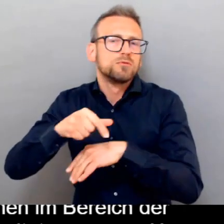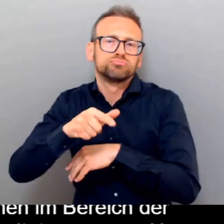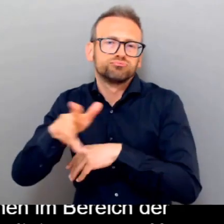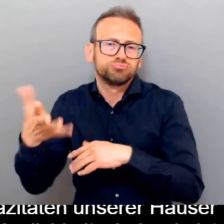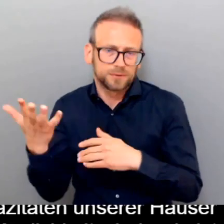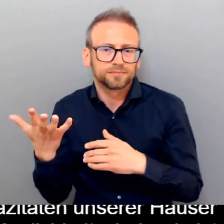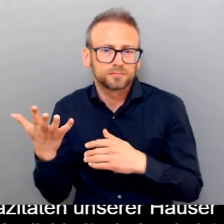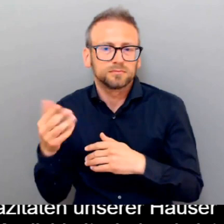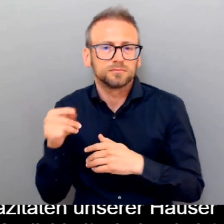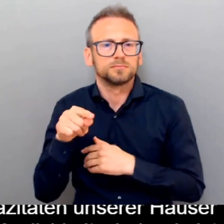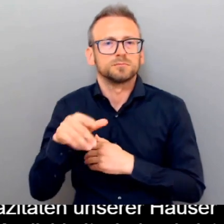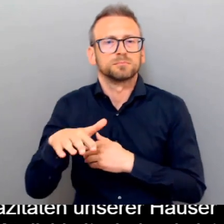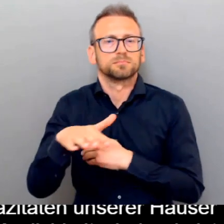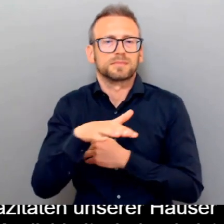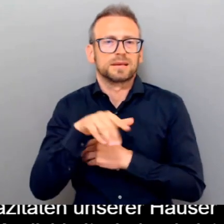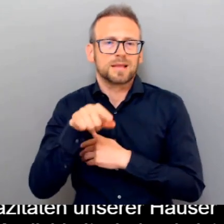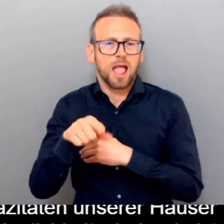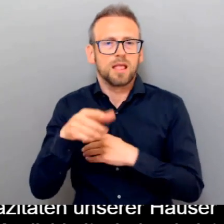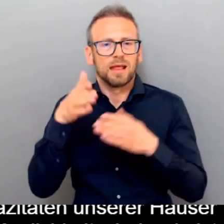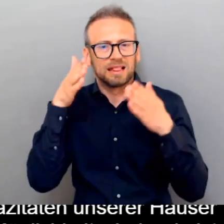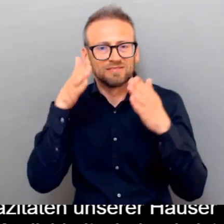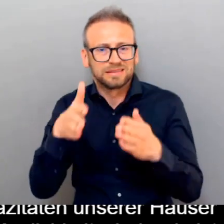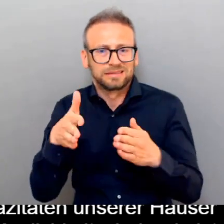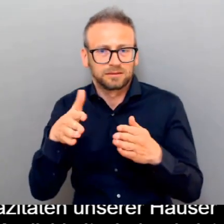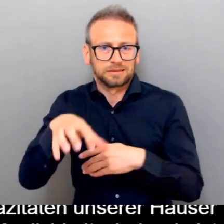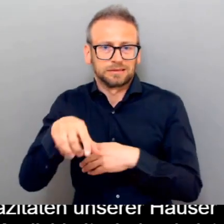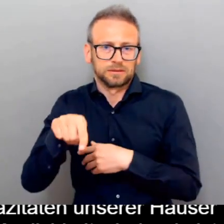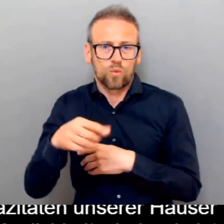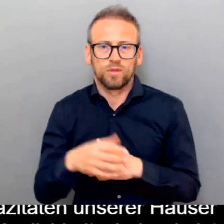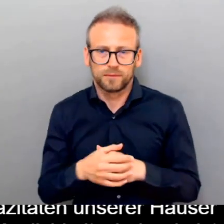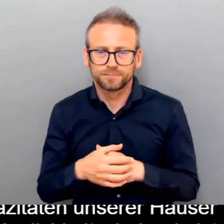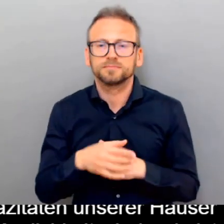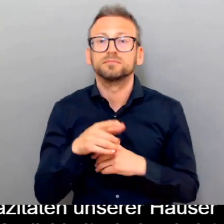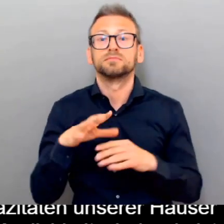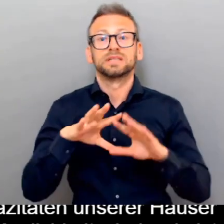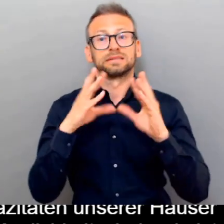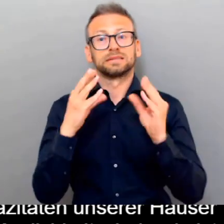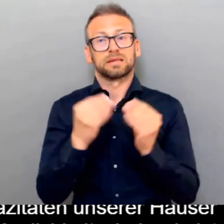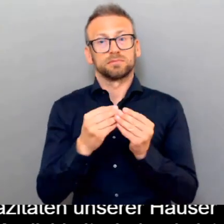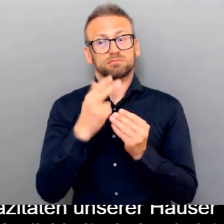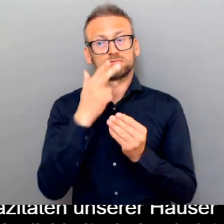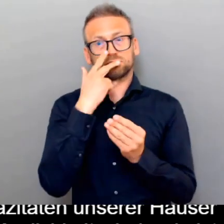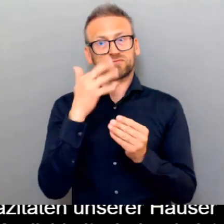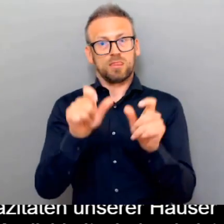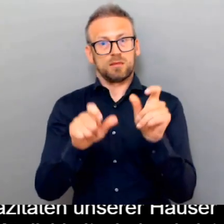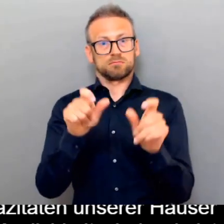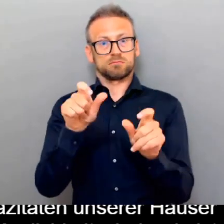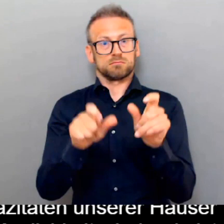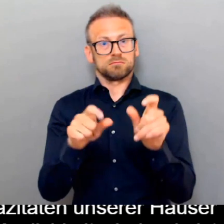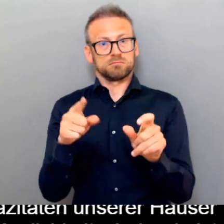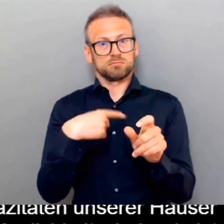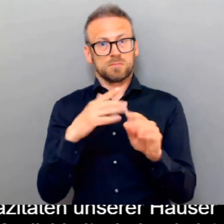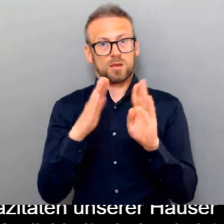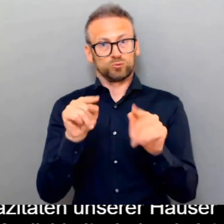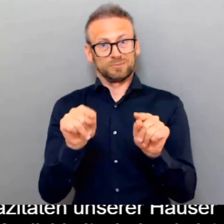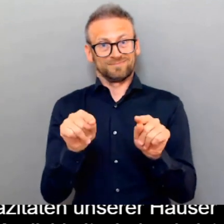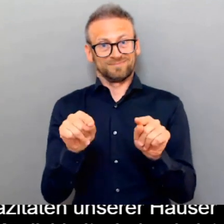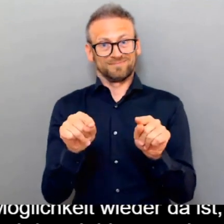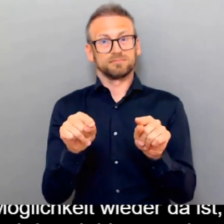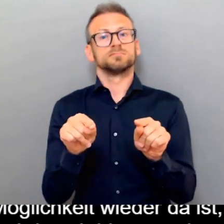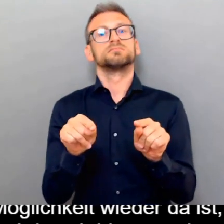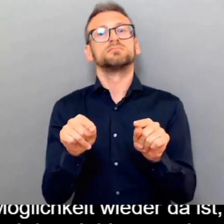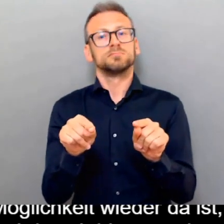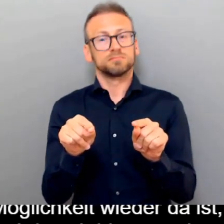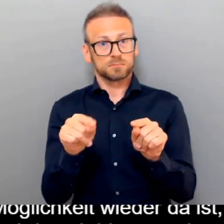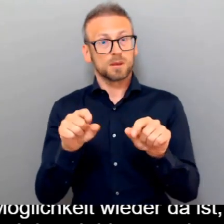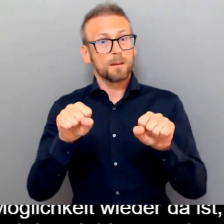aufzunehmen. Aber es wird auch hier so sein, dass wir gewisse Prozente den Krankenhäusern vorgeben, für Covid-Patienten weiterhin